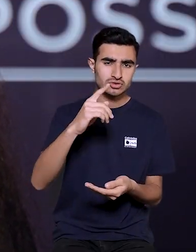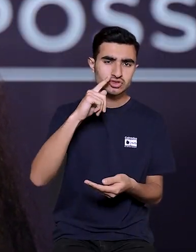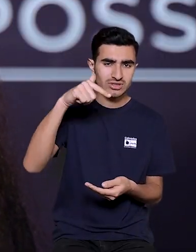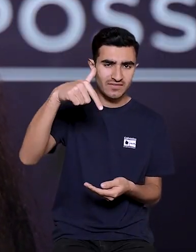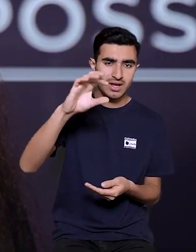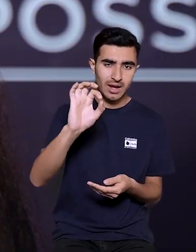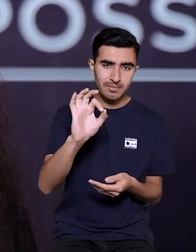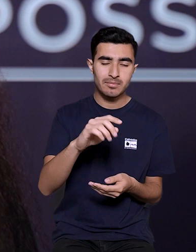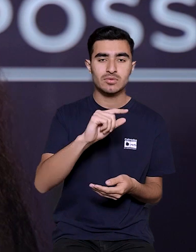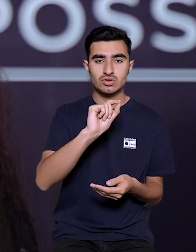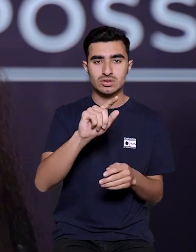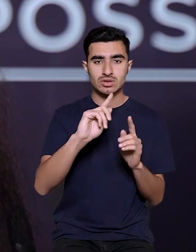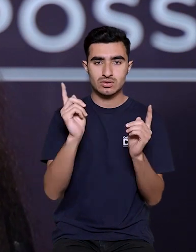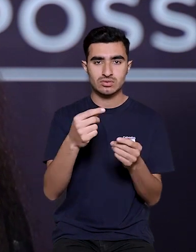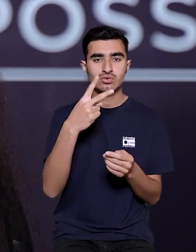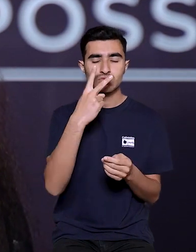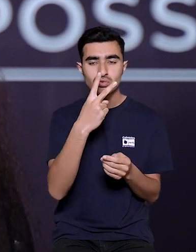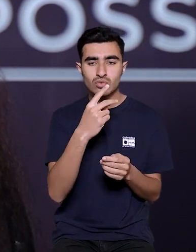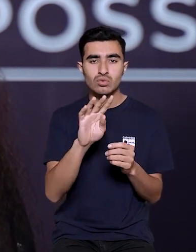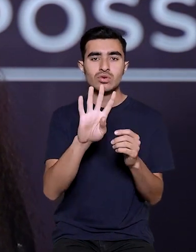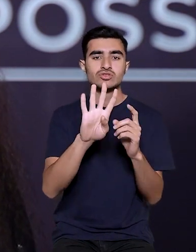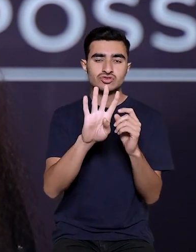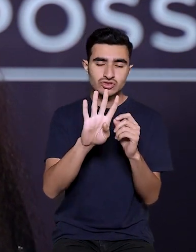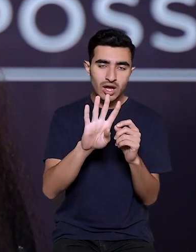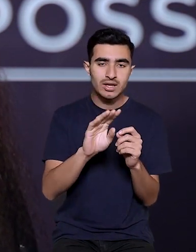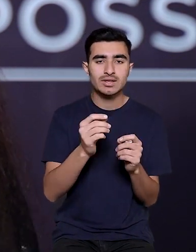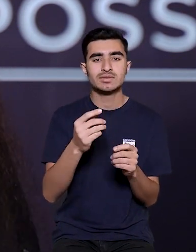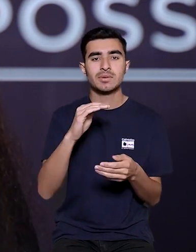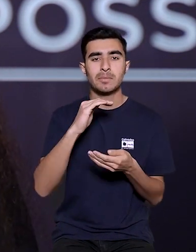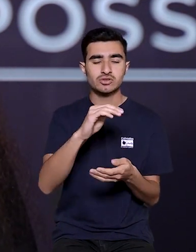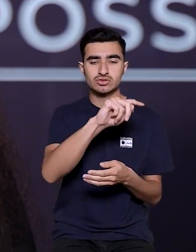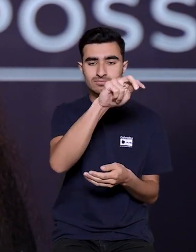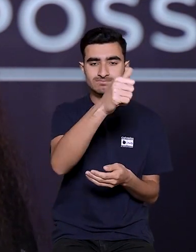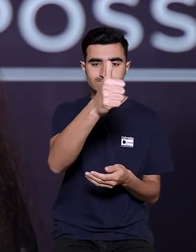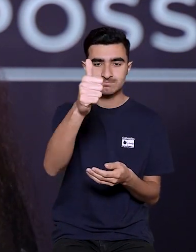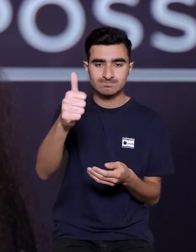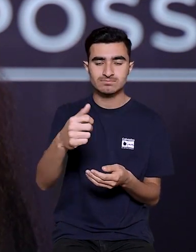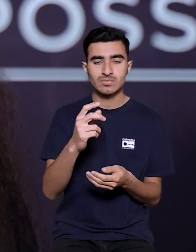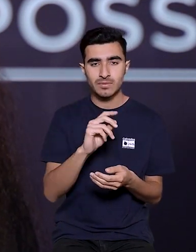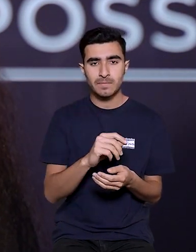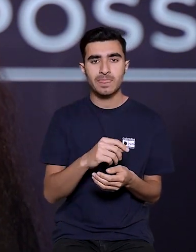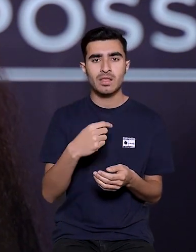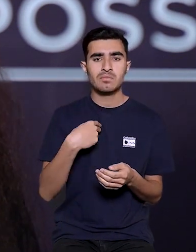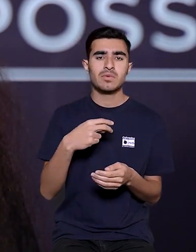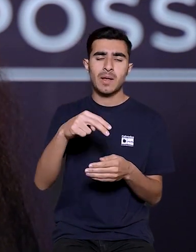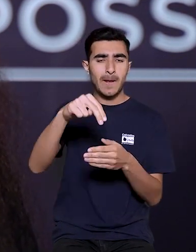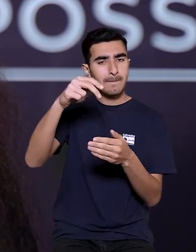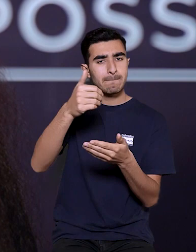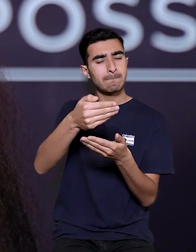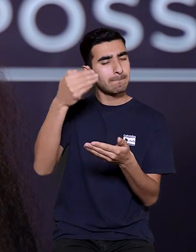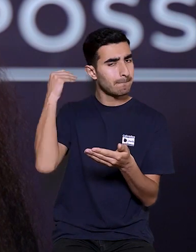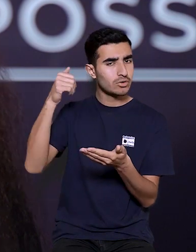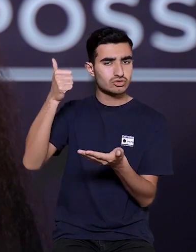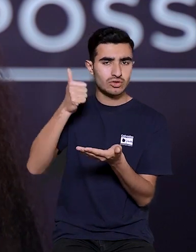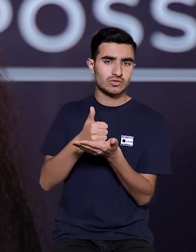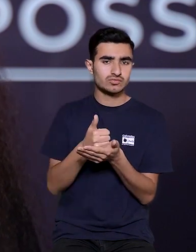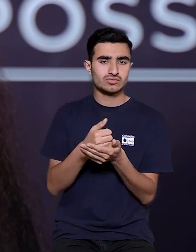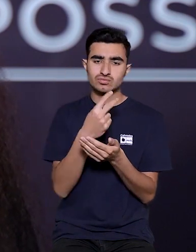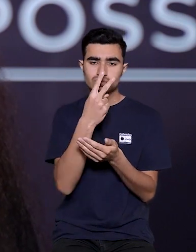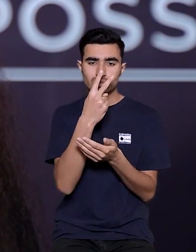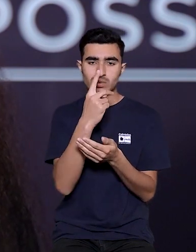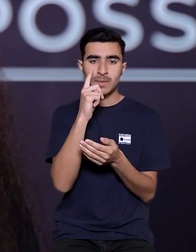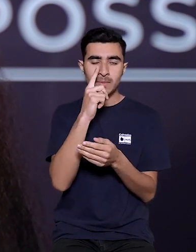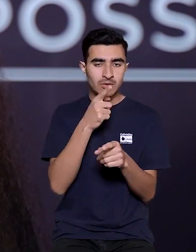बच्चे और बच्चियां बैठे थे। हम बिल्कुल पीछे खड़े हो गए और ख़ामोशी से जो टीचर पढ़ा रही थीं